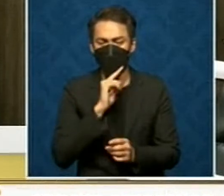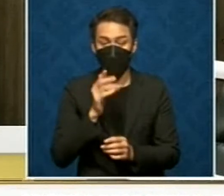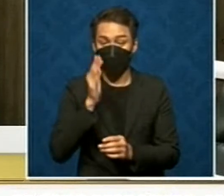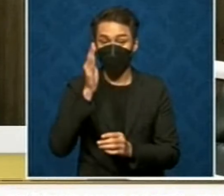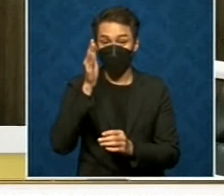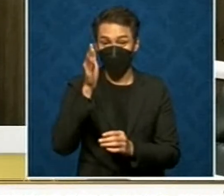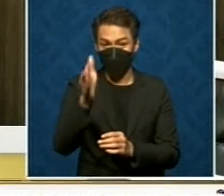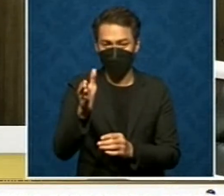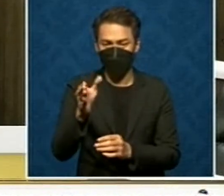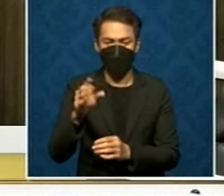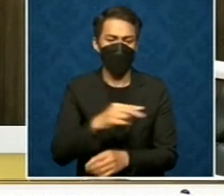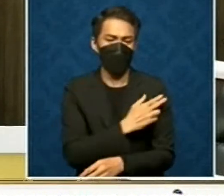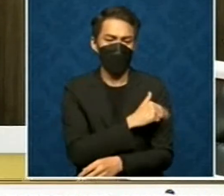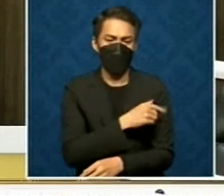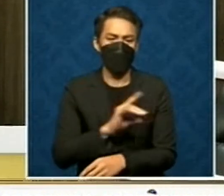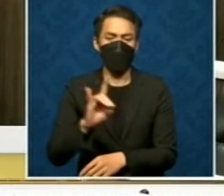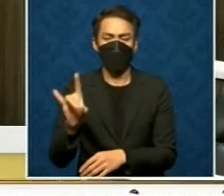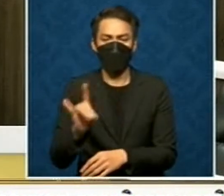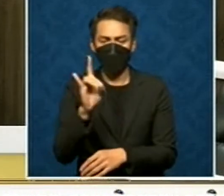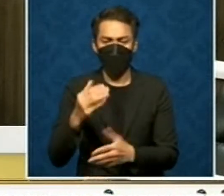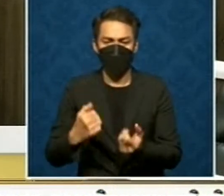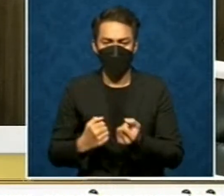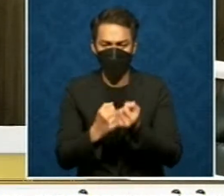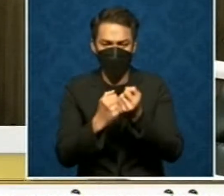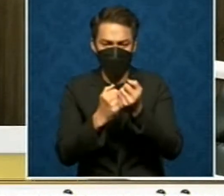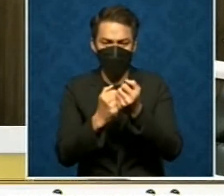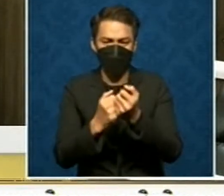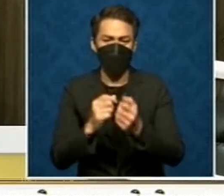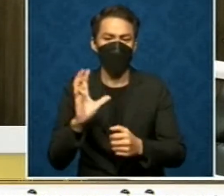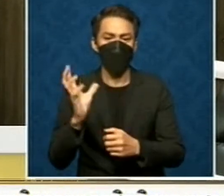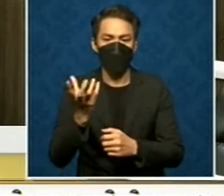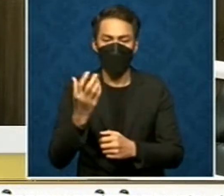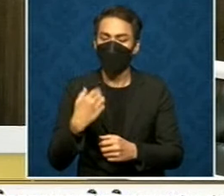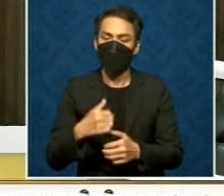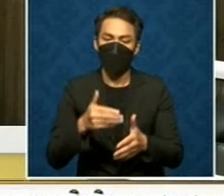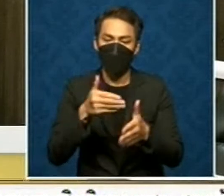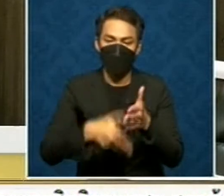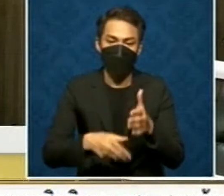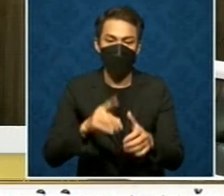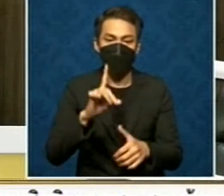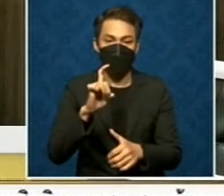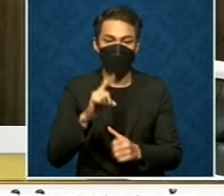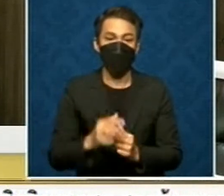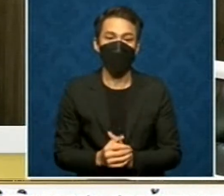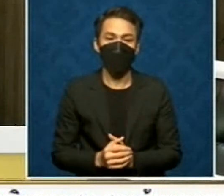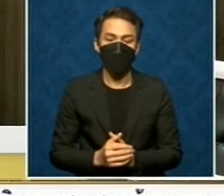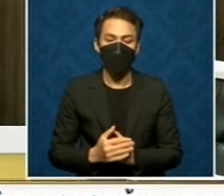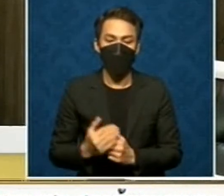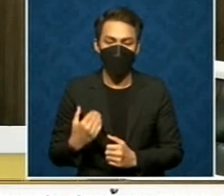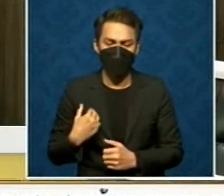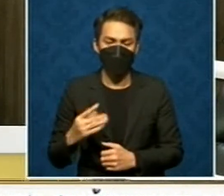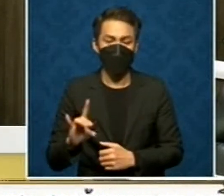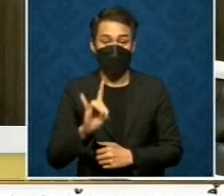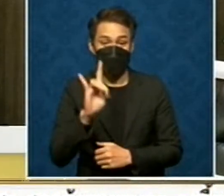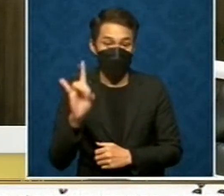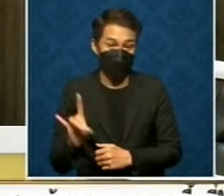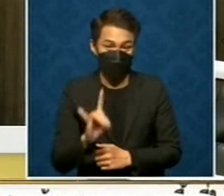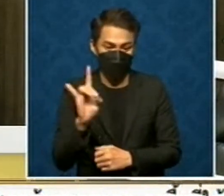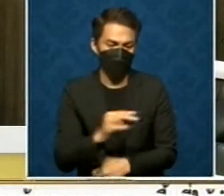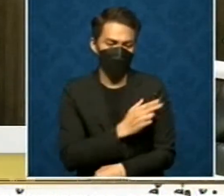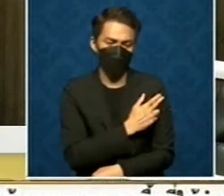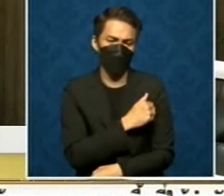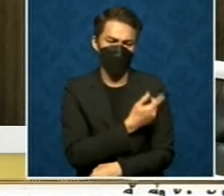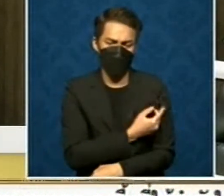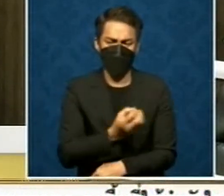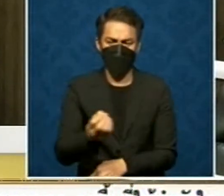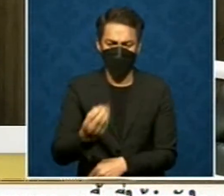ดบนานาชาตได้ก็ลมเหลวถดถอยและถ้เราสัตวแพทยหลคนทอยจะลงานผลนี้ก็เจอว